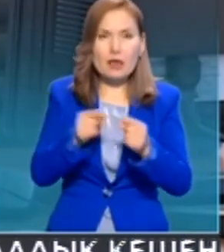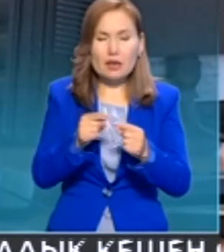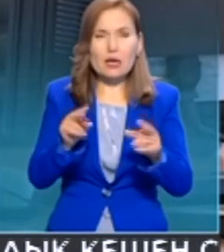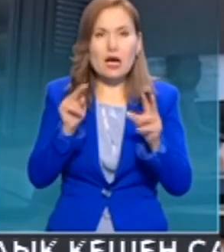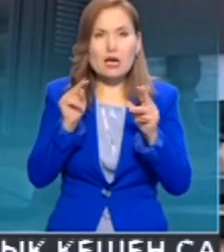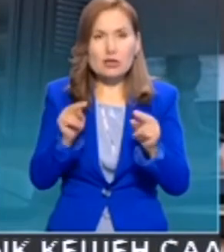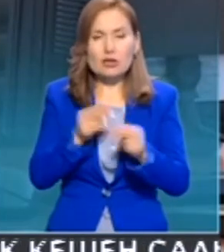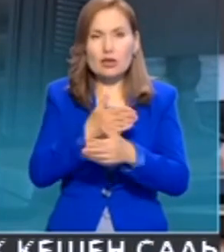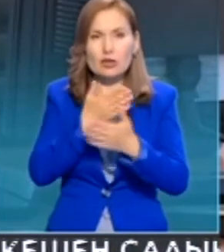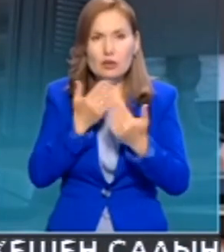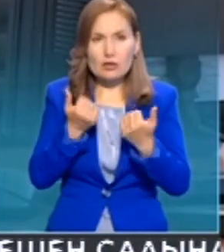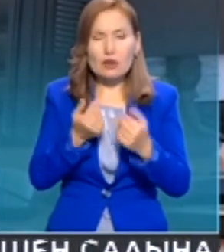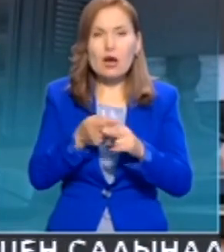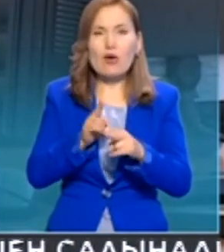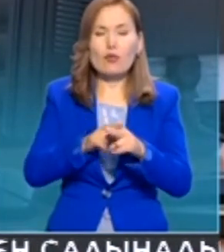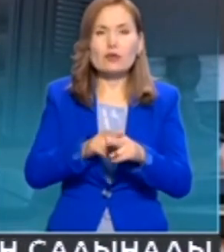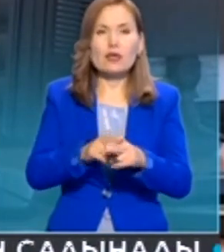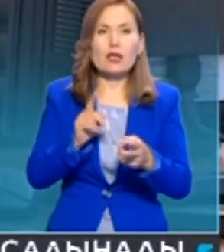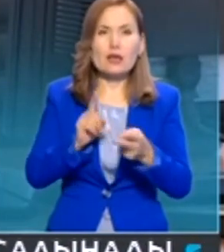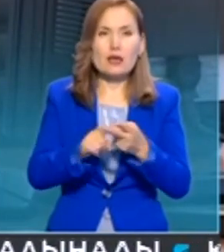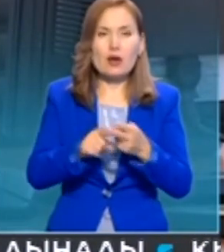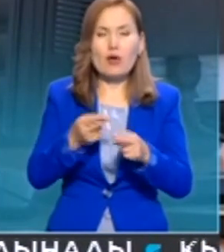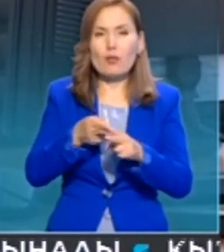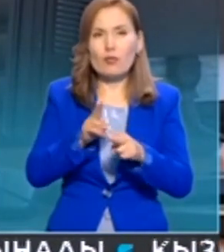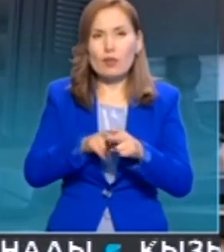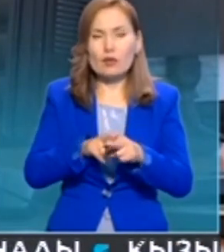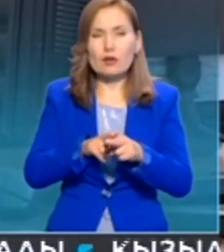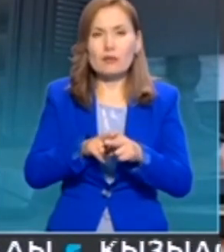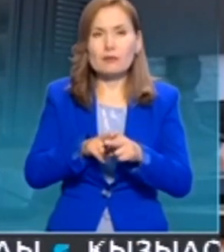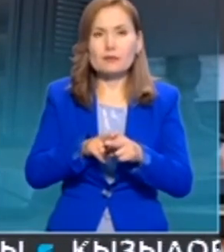ашықтығы. Екіншіден бұл жерде